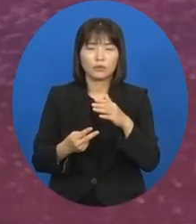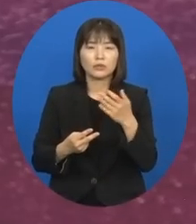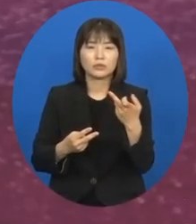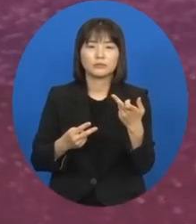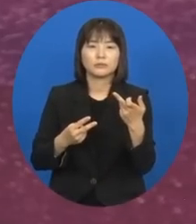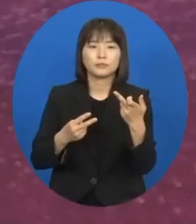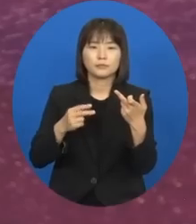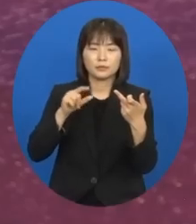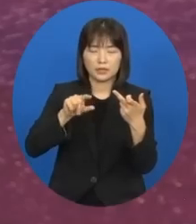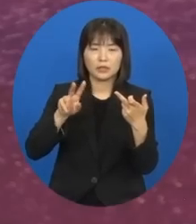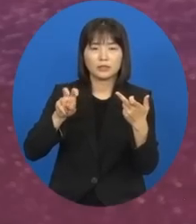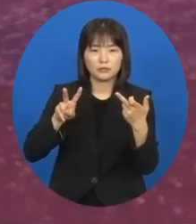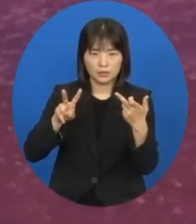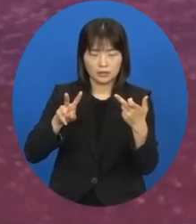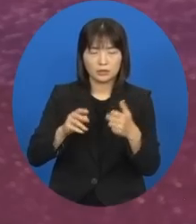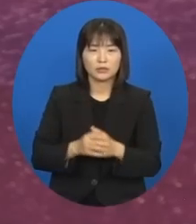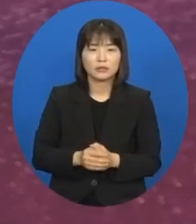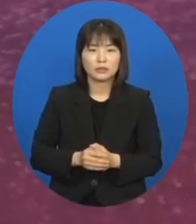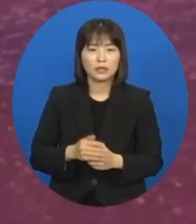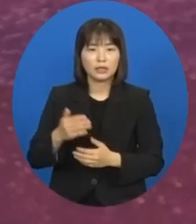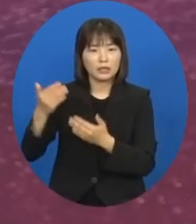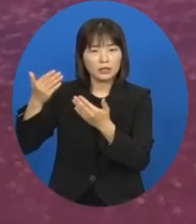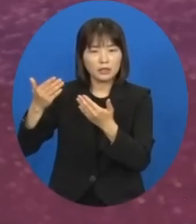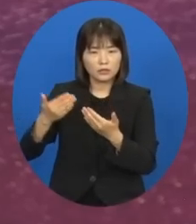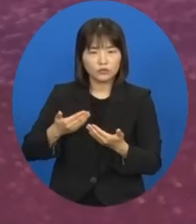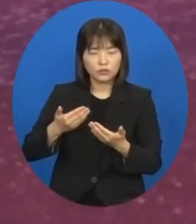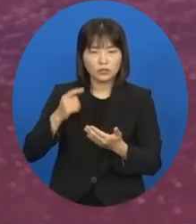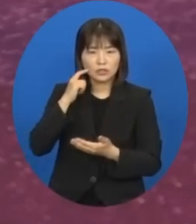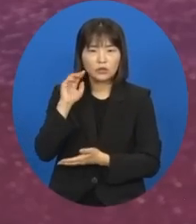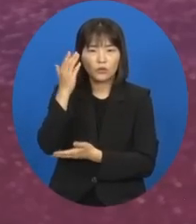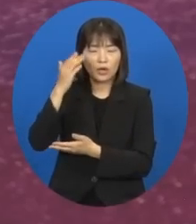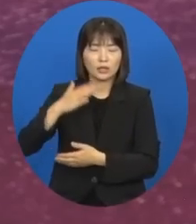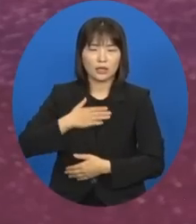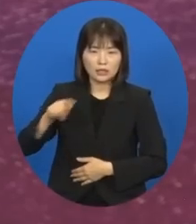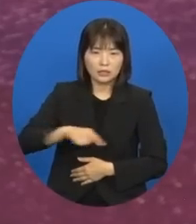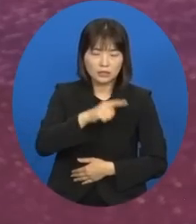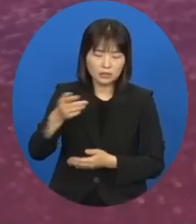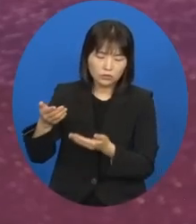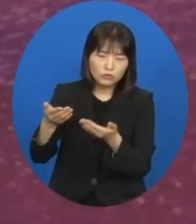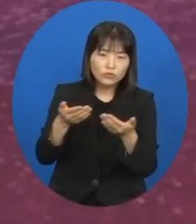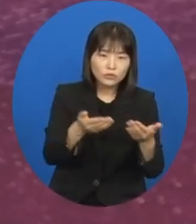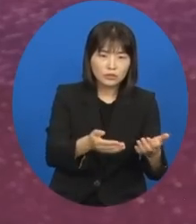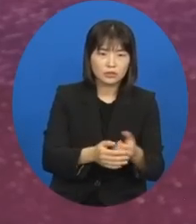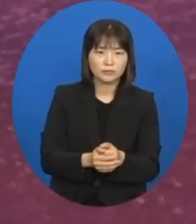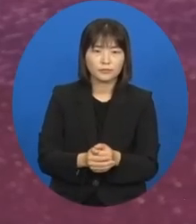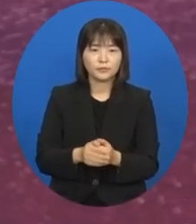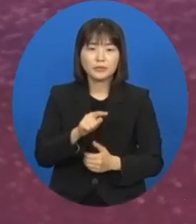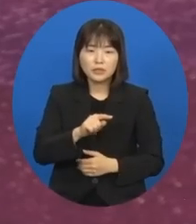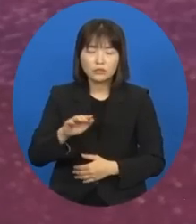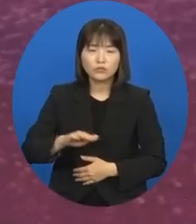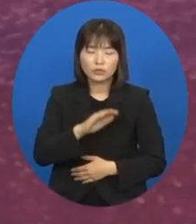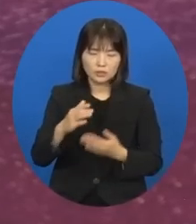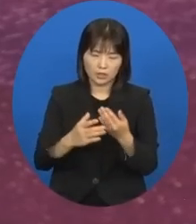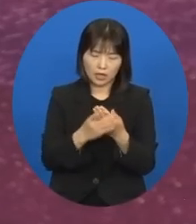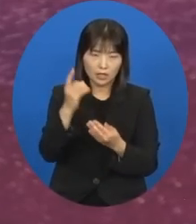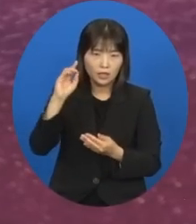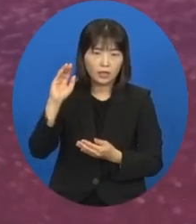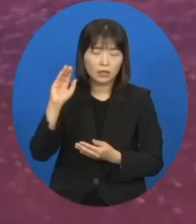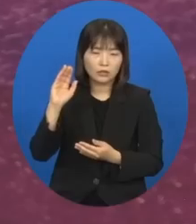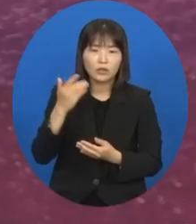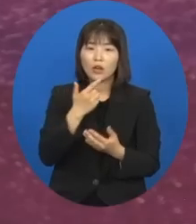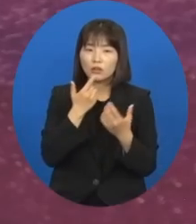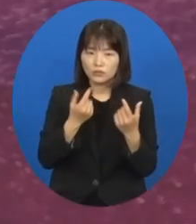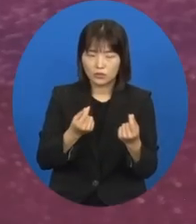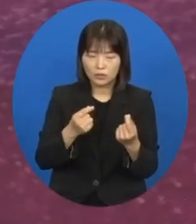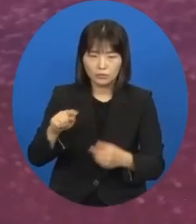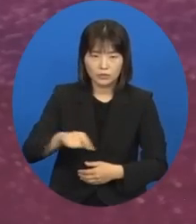22절로 23절에 내게 주신 영광을 내가 그들에게 주어 싸오니이는 우리가 하나가 된 것 같이